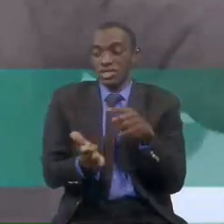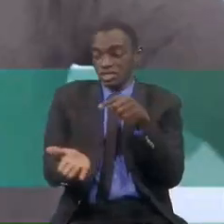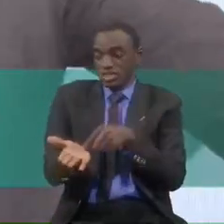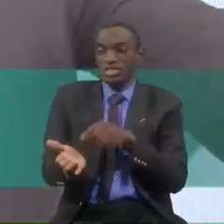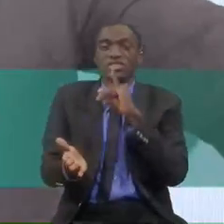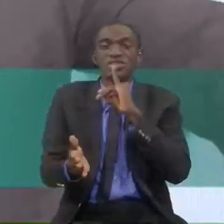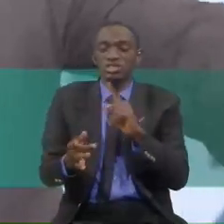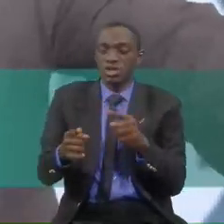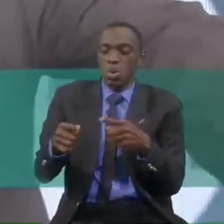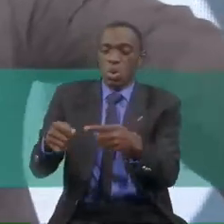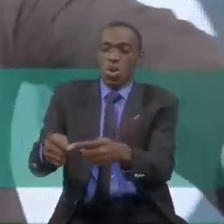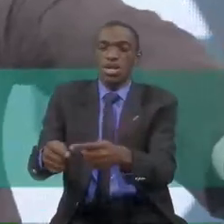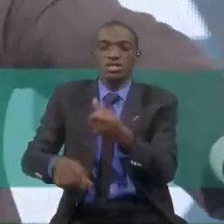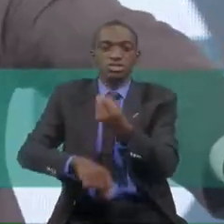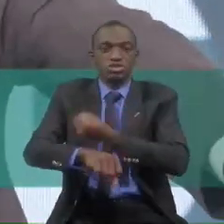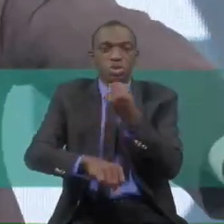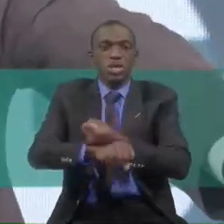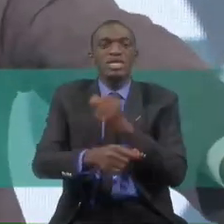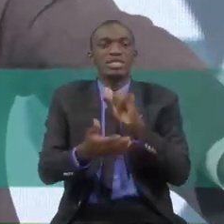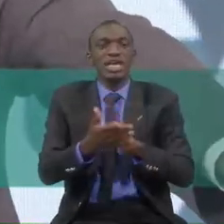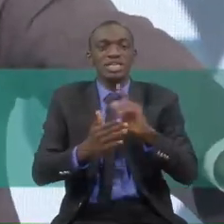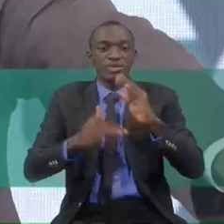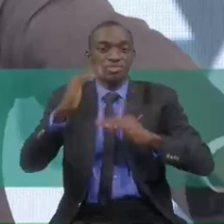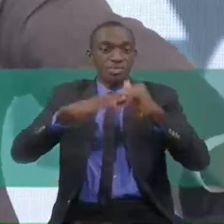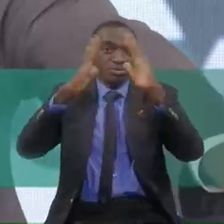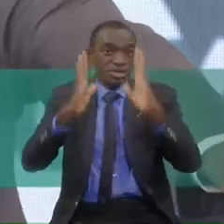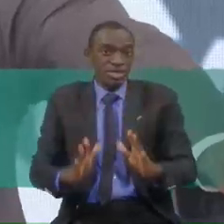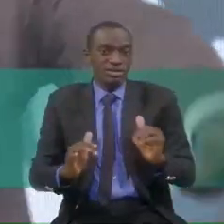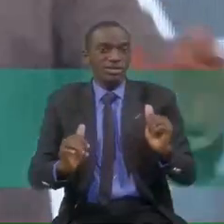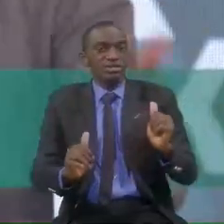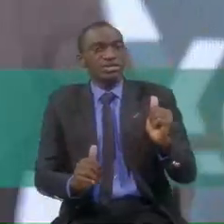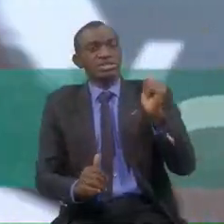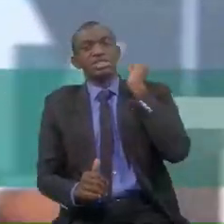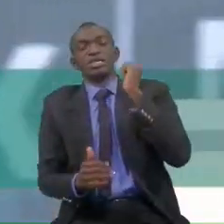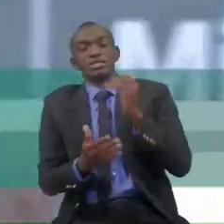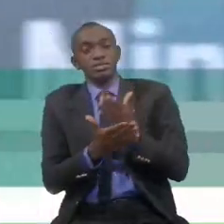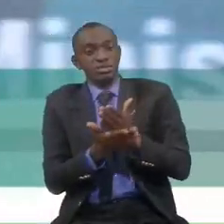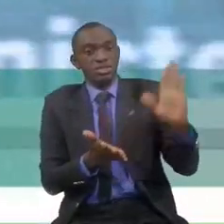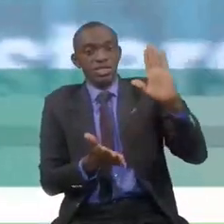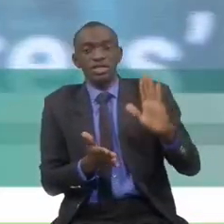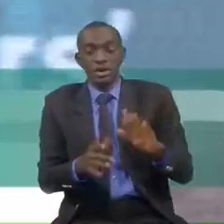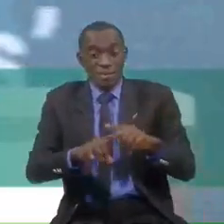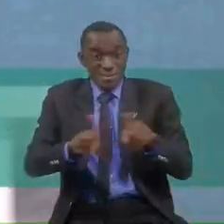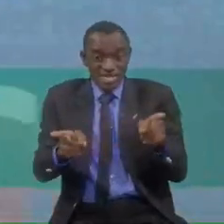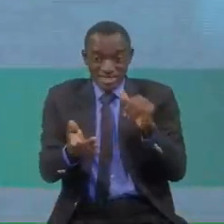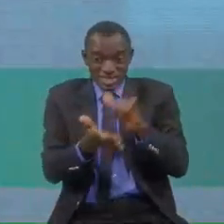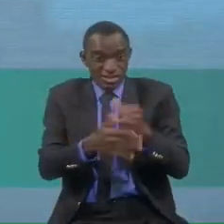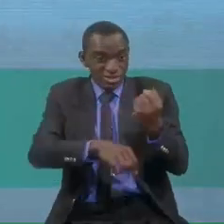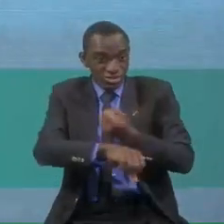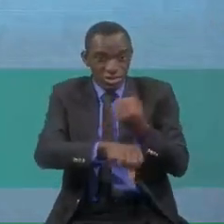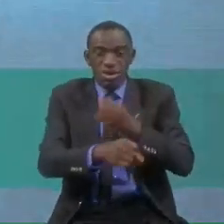que les bâtisseurs ont rejetée, mais est devenue la principale de l'angle.